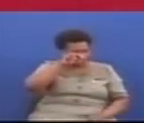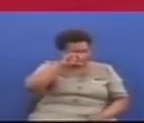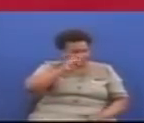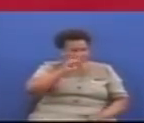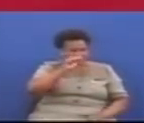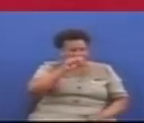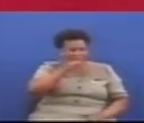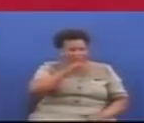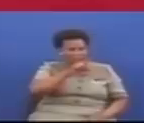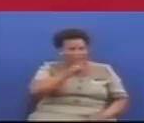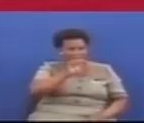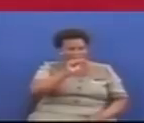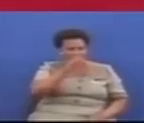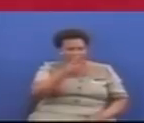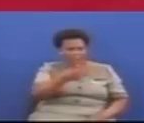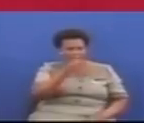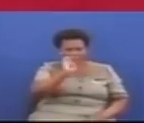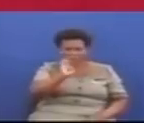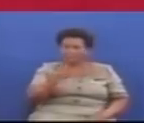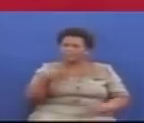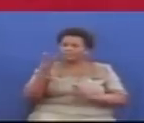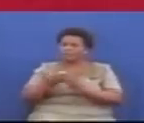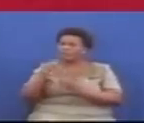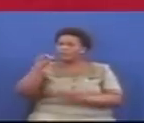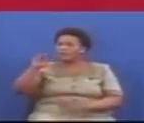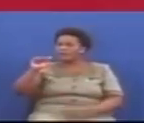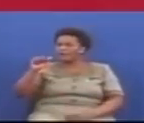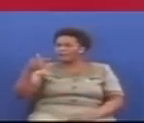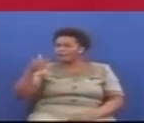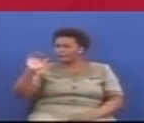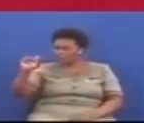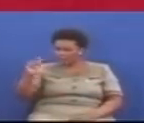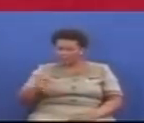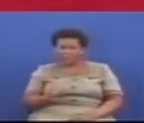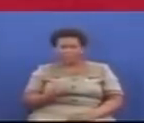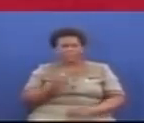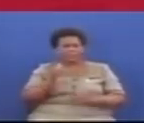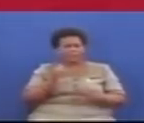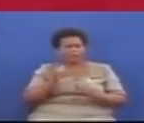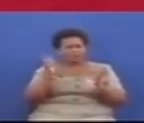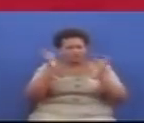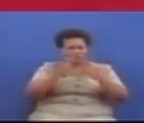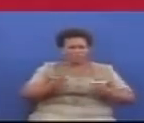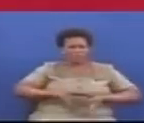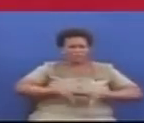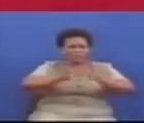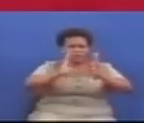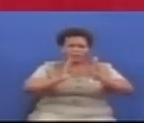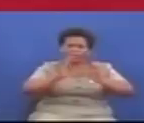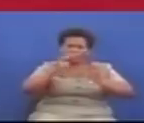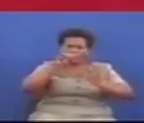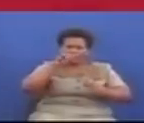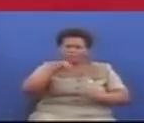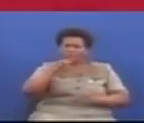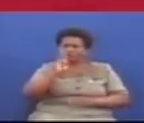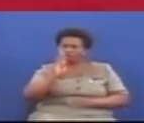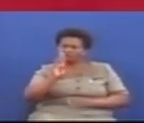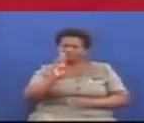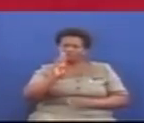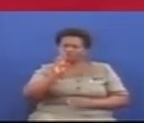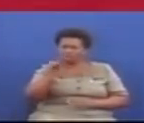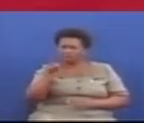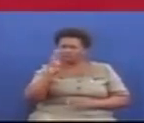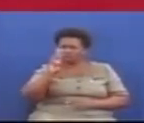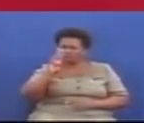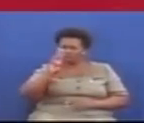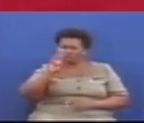ni sehemu ya barabara ya makutano juu Nata Mugumu Loliondo Mto wa Mbu Makuyuni yenye urefu